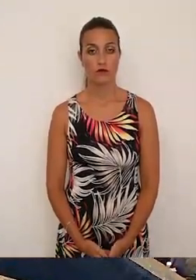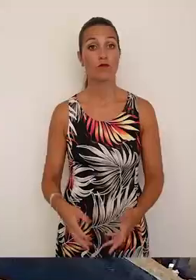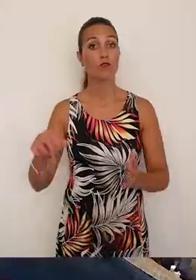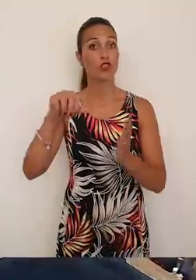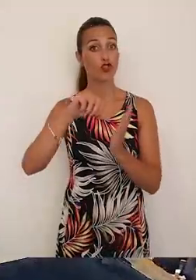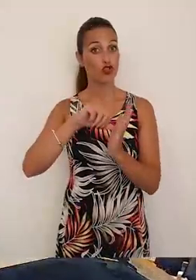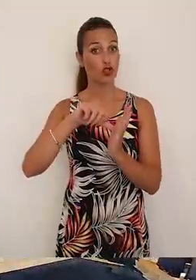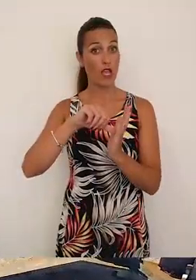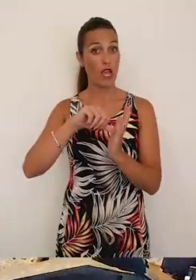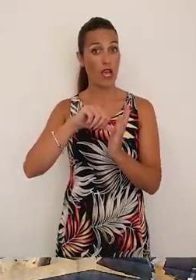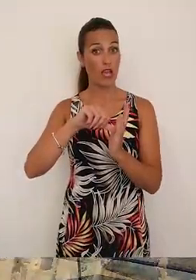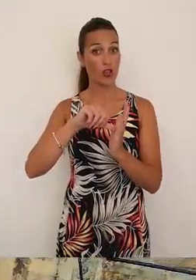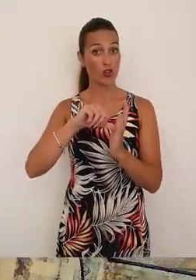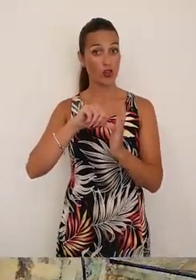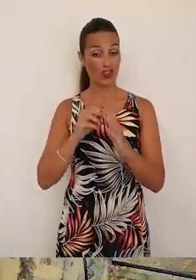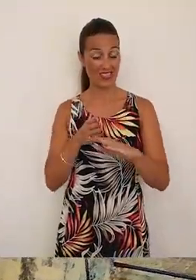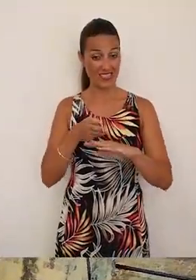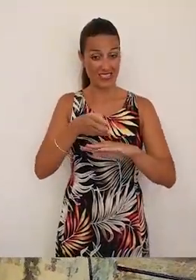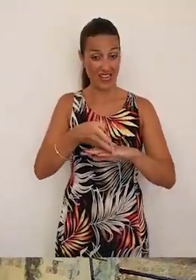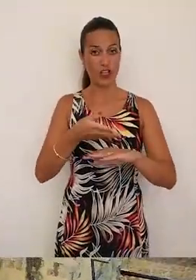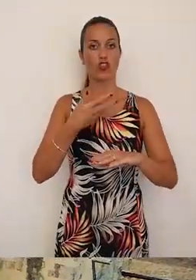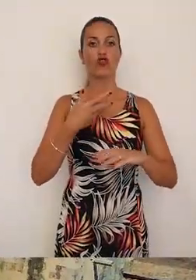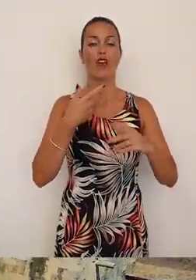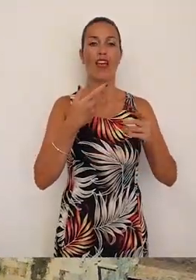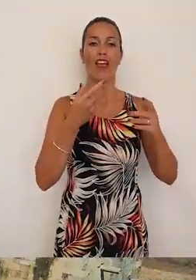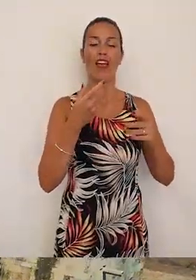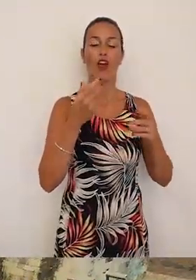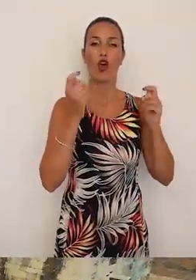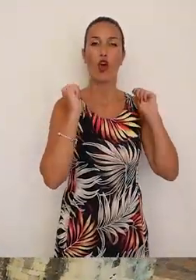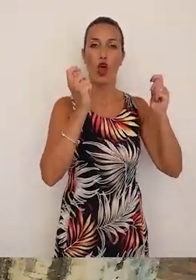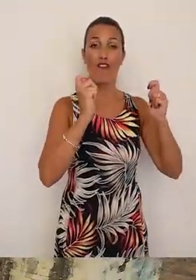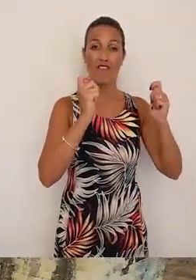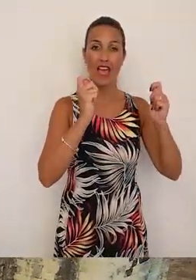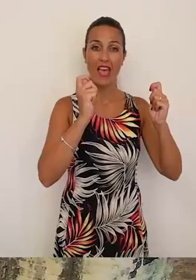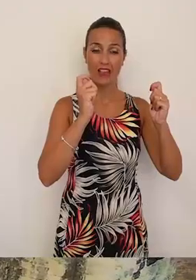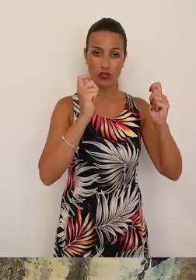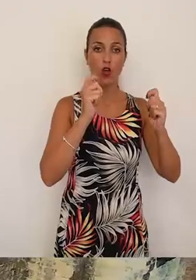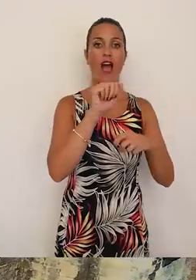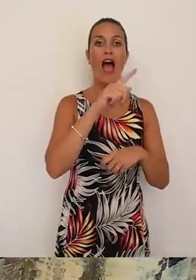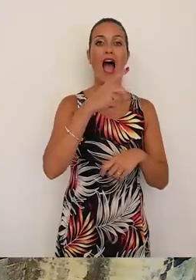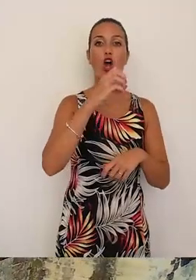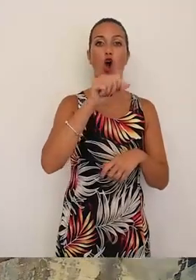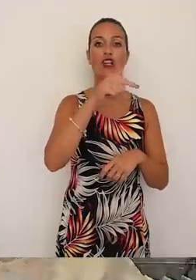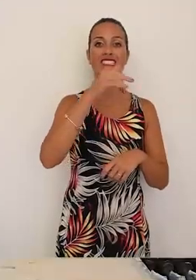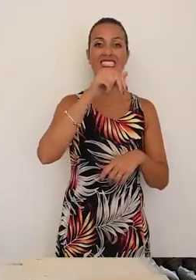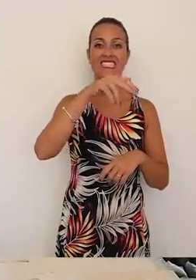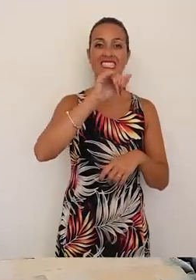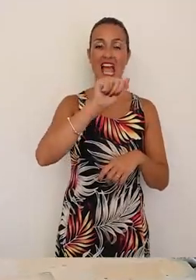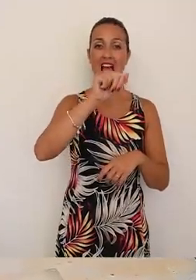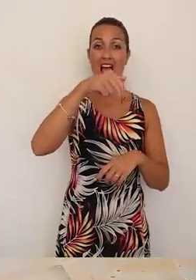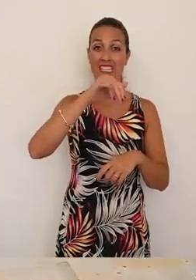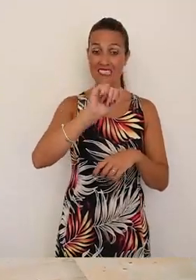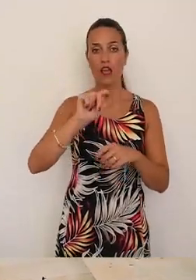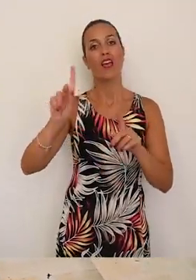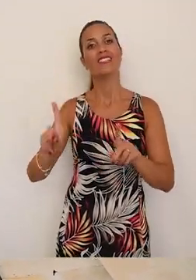Alle porte del centro cittadino si innalzano il convento dei Padri Agostiniani e l'annessa chiesa di Sant'Antonio Abate,